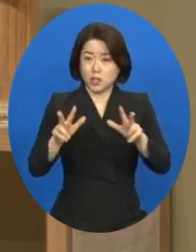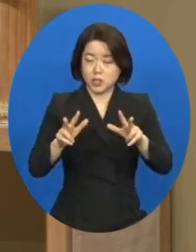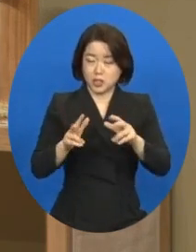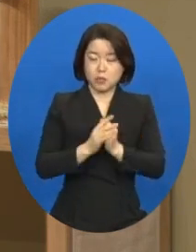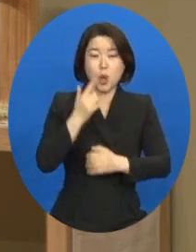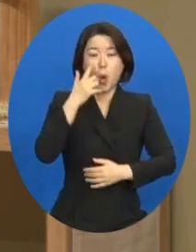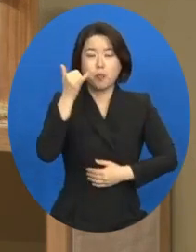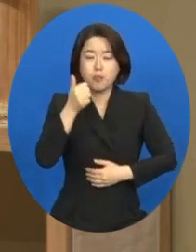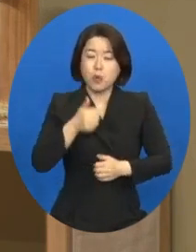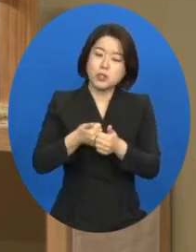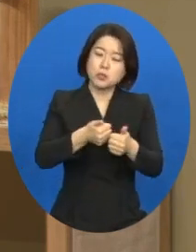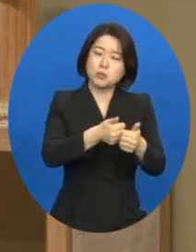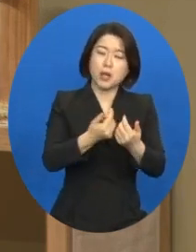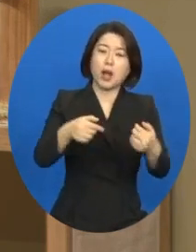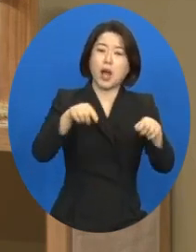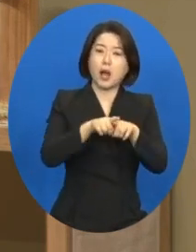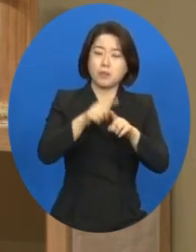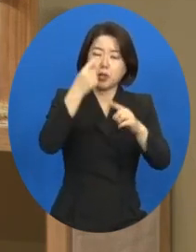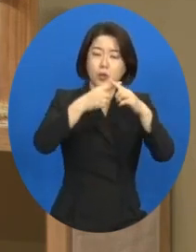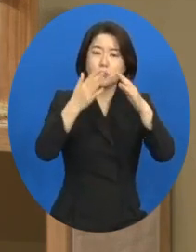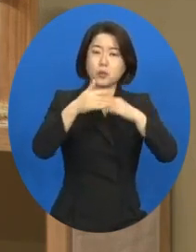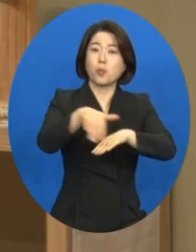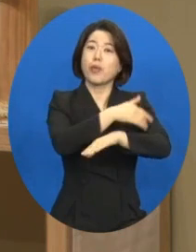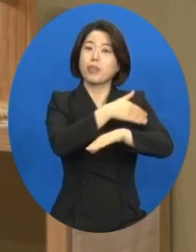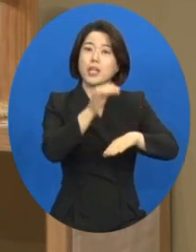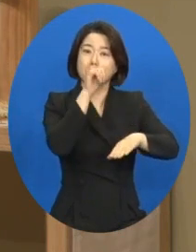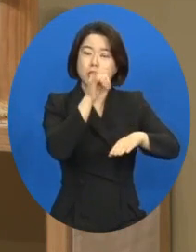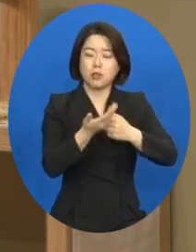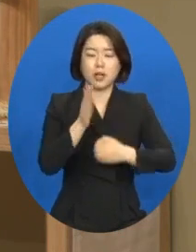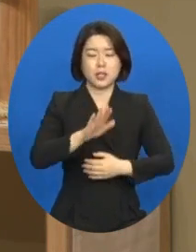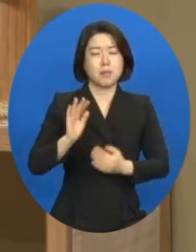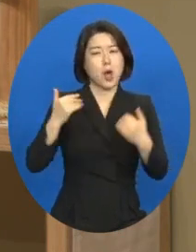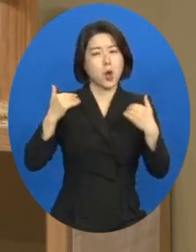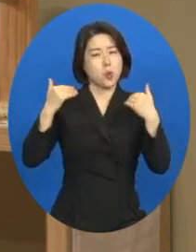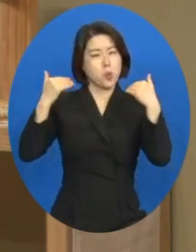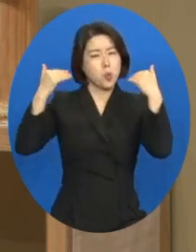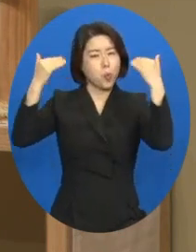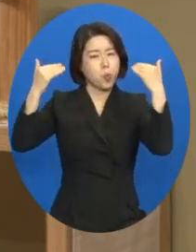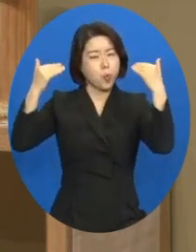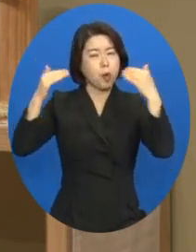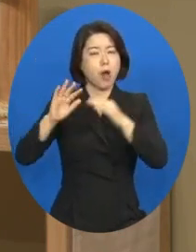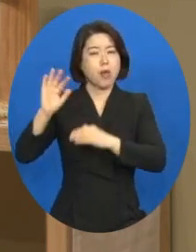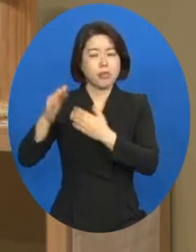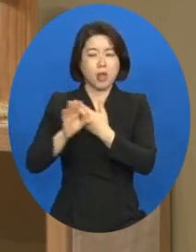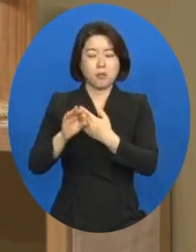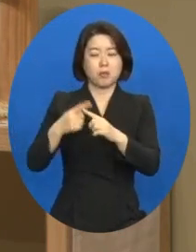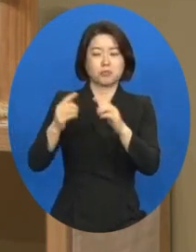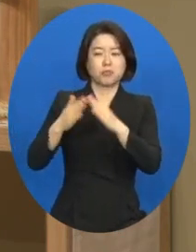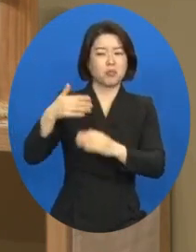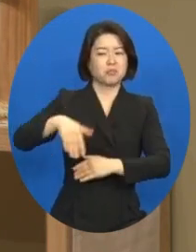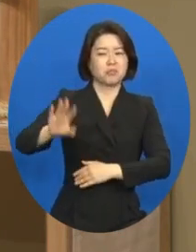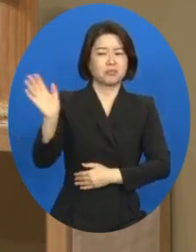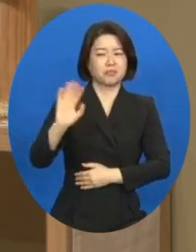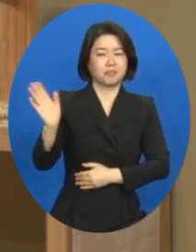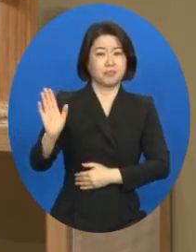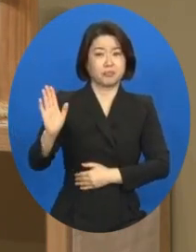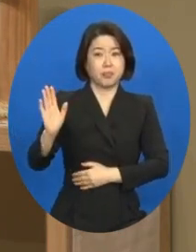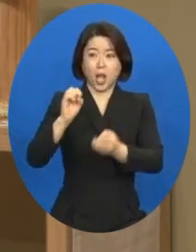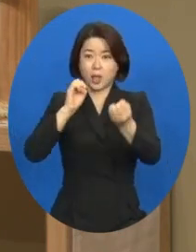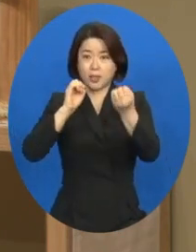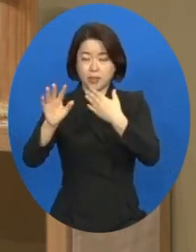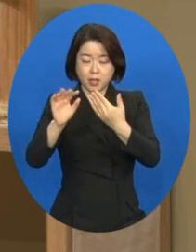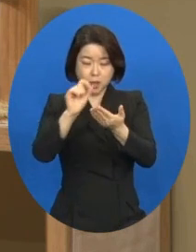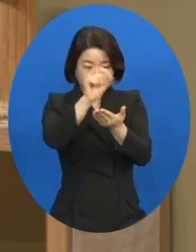부모님 따라서 교회를 다니지만 내가 어른이 되면 나는 교회를 안 나갈 겁니다. 이렇게